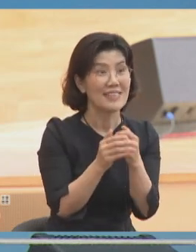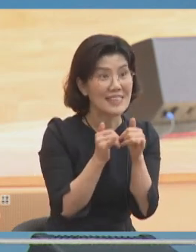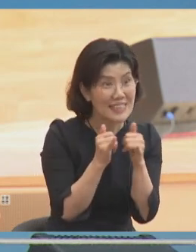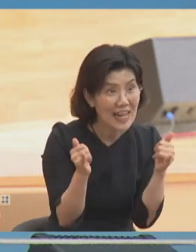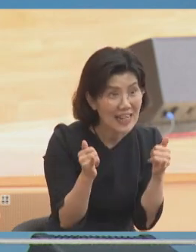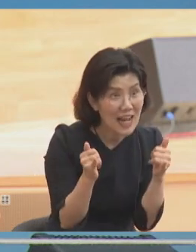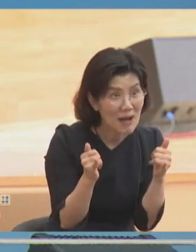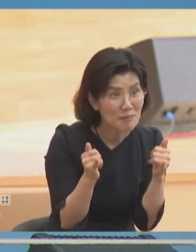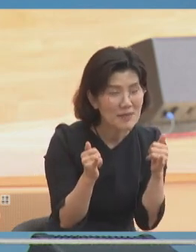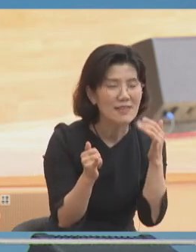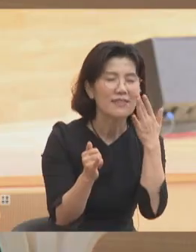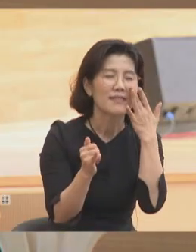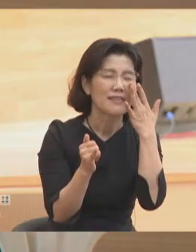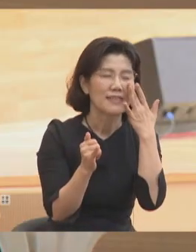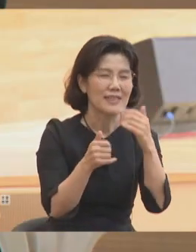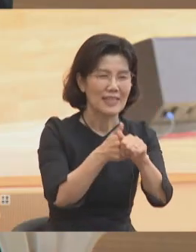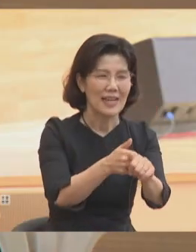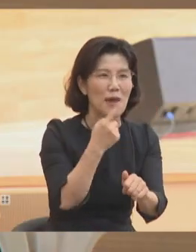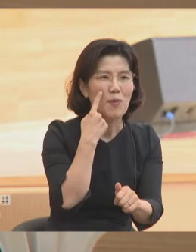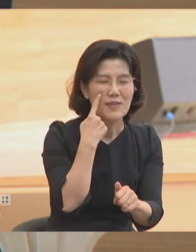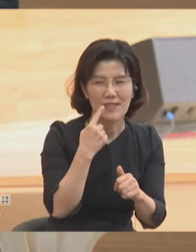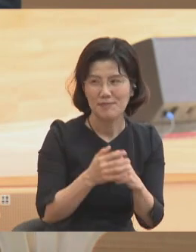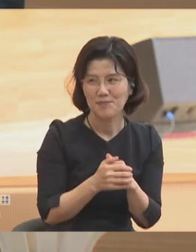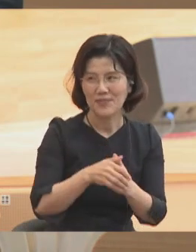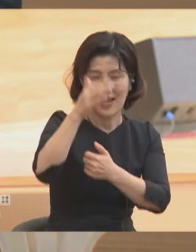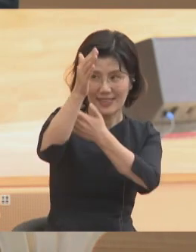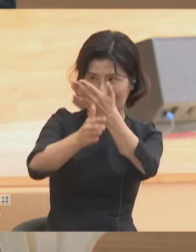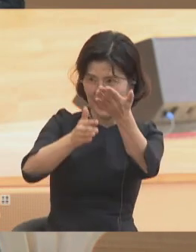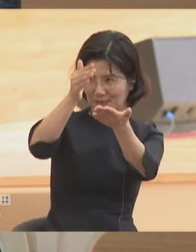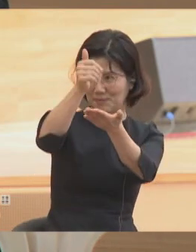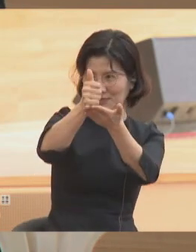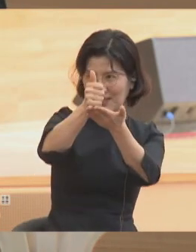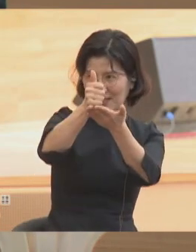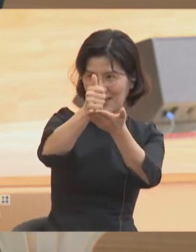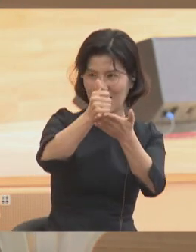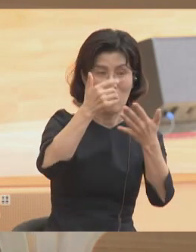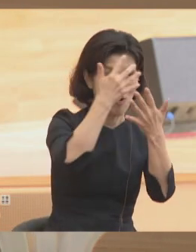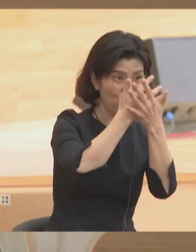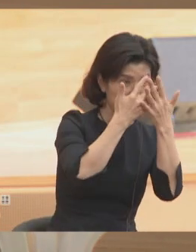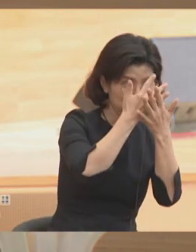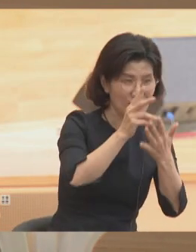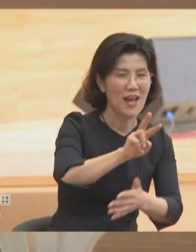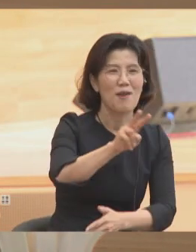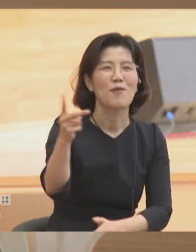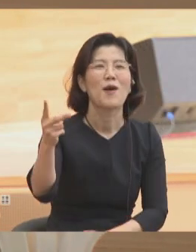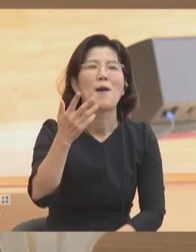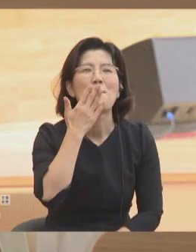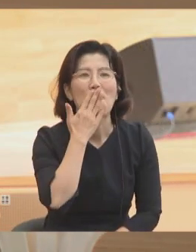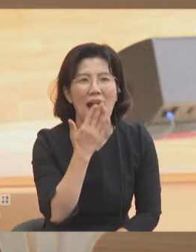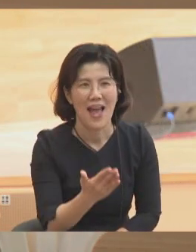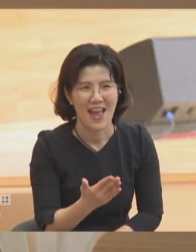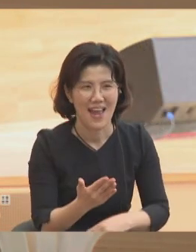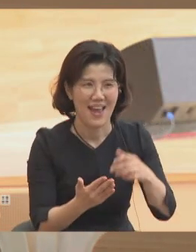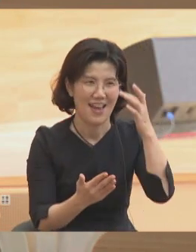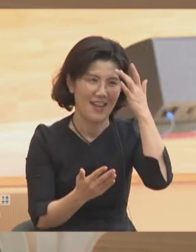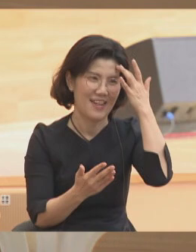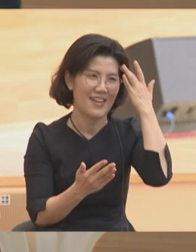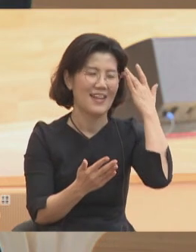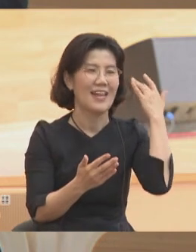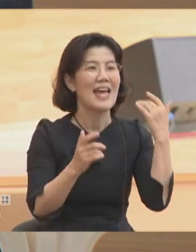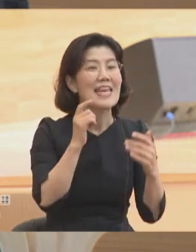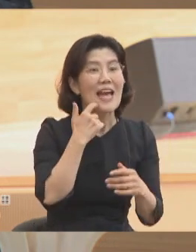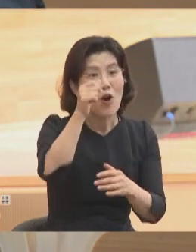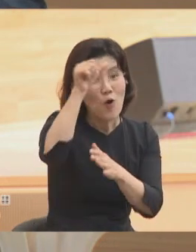이렇게 이야기할 수 있는 거예요 따라 하겠습니다 하나님은 하나님은 불확실성을 바꾸실 수 있다 불확실성을 바꾸실 수 있다